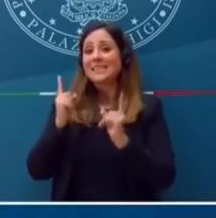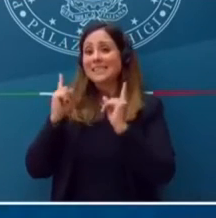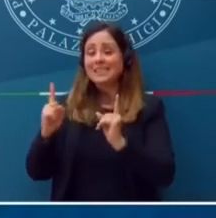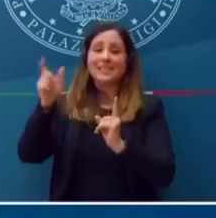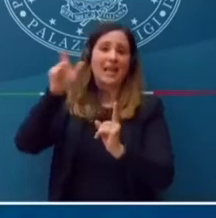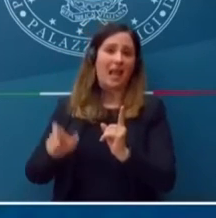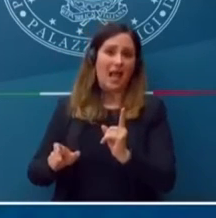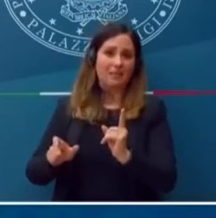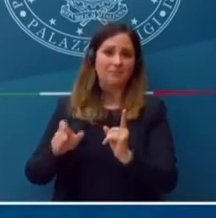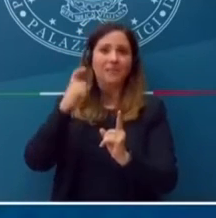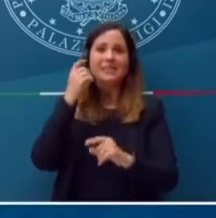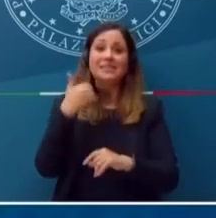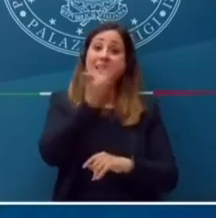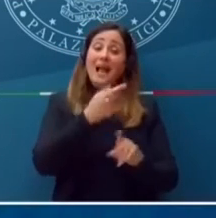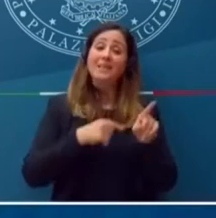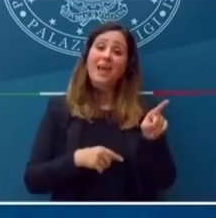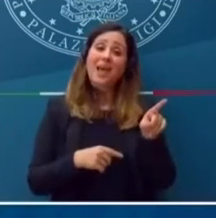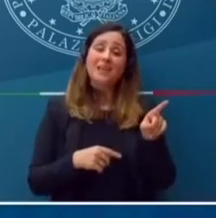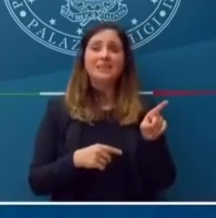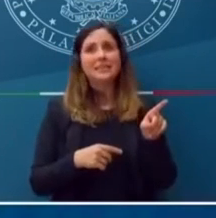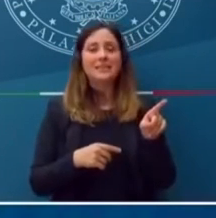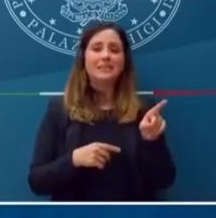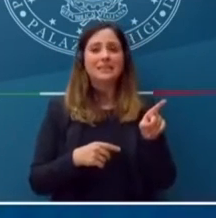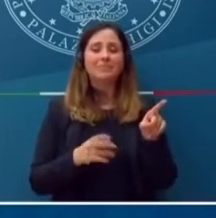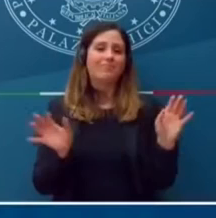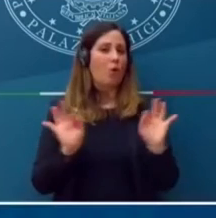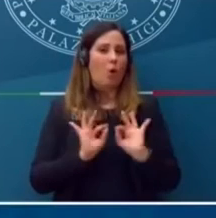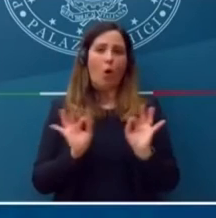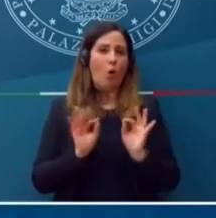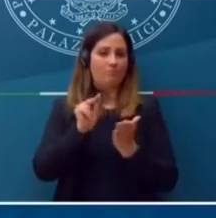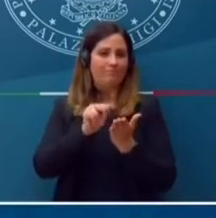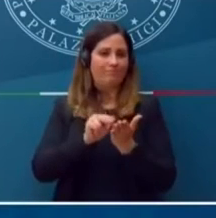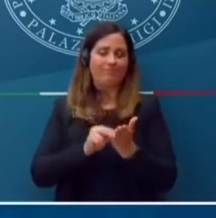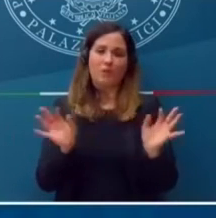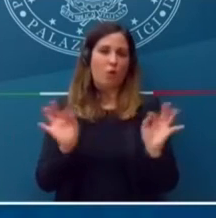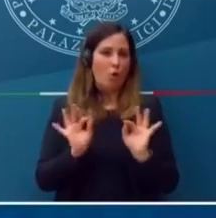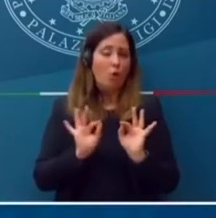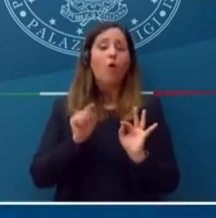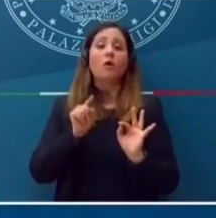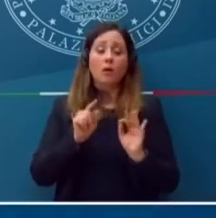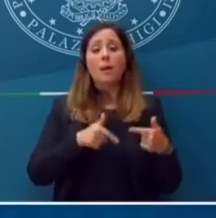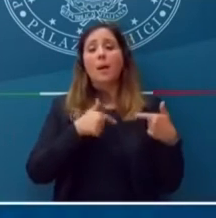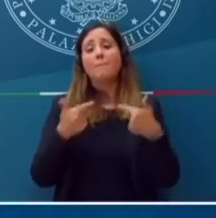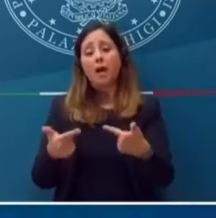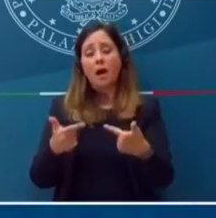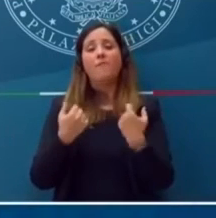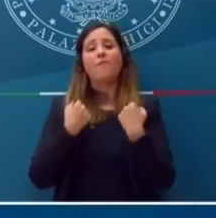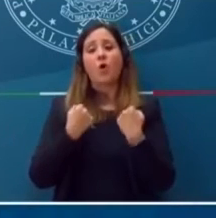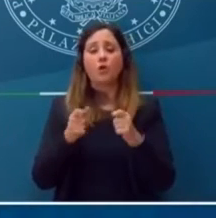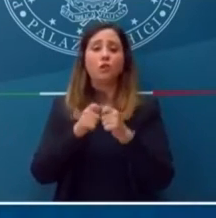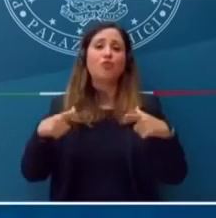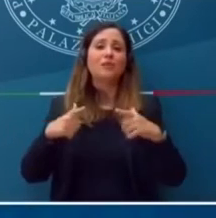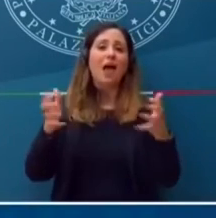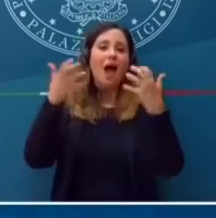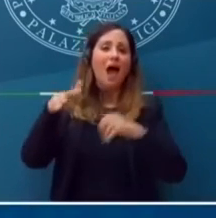I turisti stranieri non ci sono ancora. E questo colpisce soprattutto le città d'arte. Quindi